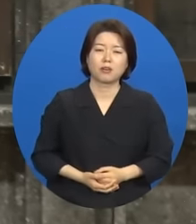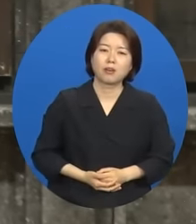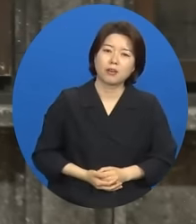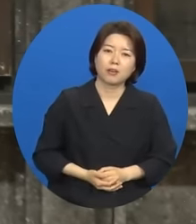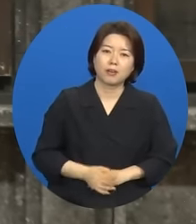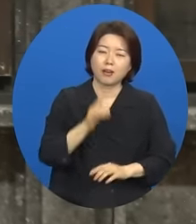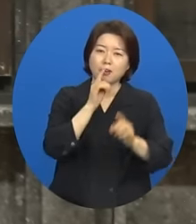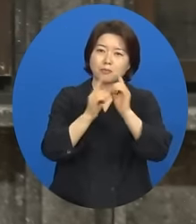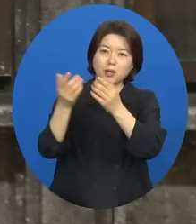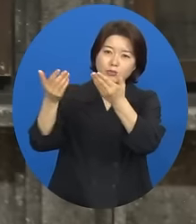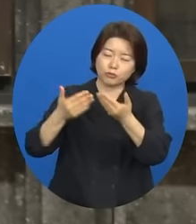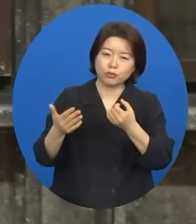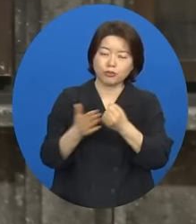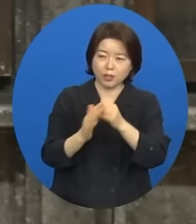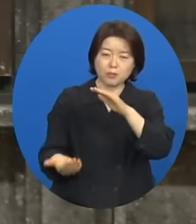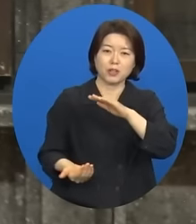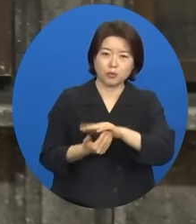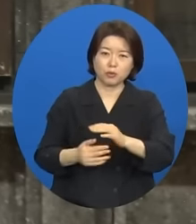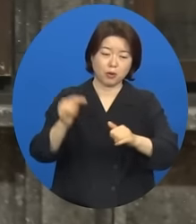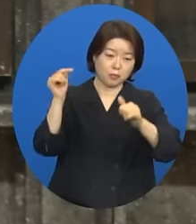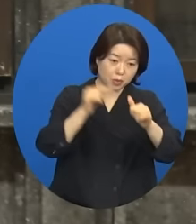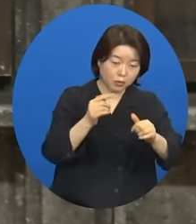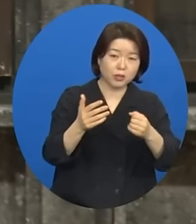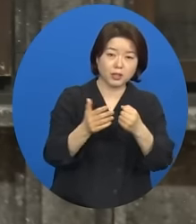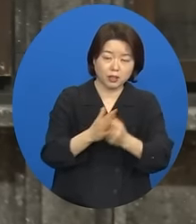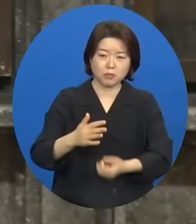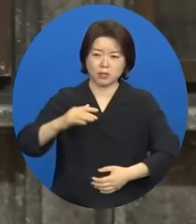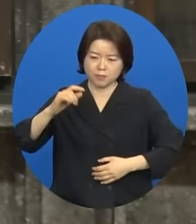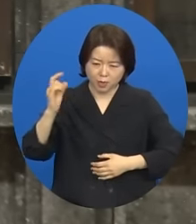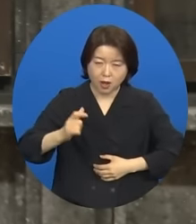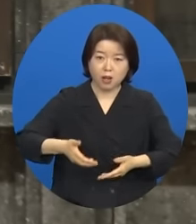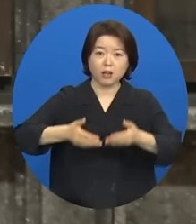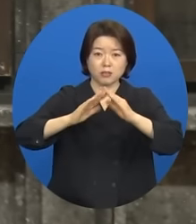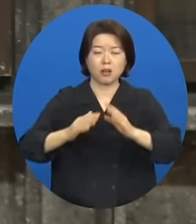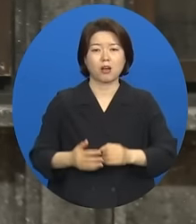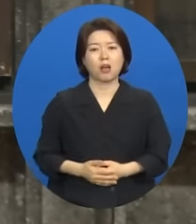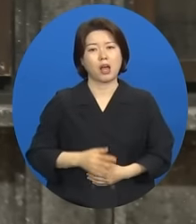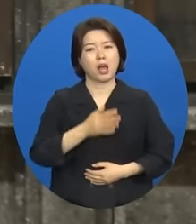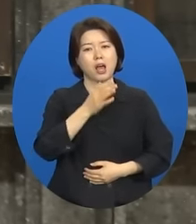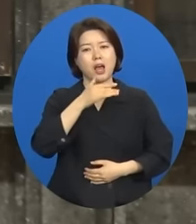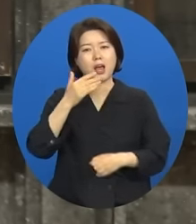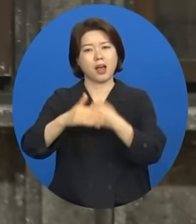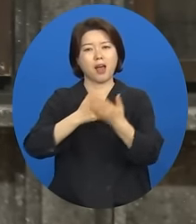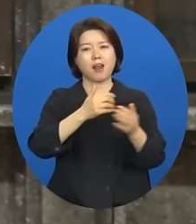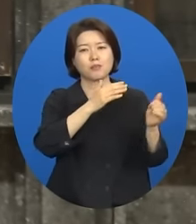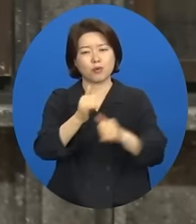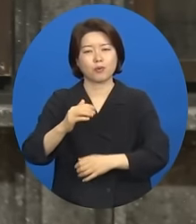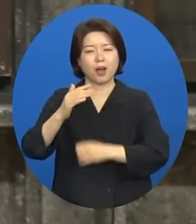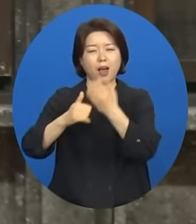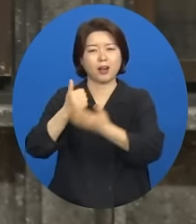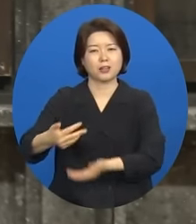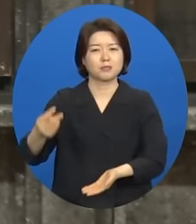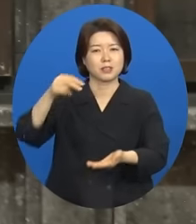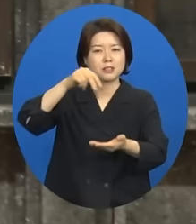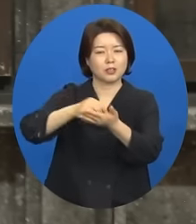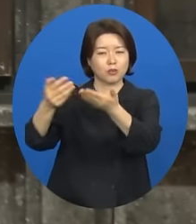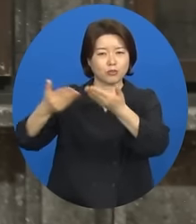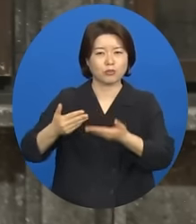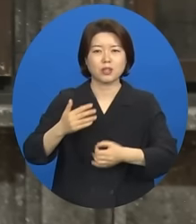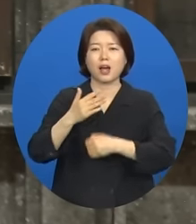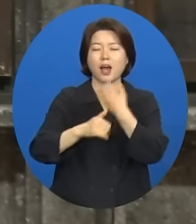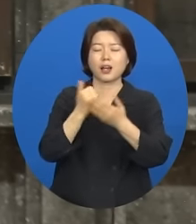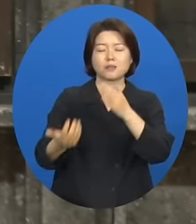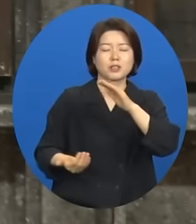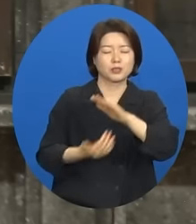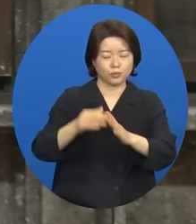말씀하심에 이루어졌고 명령하심에 견고히 섰다. 아 하나님이 부르셨고 하나님이 세우셨으니까 하나님이